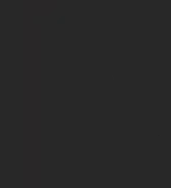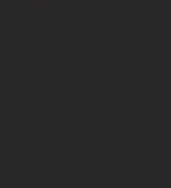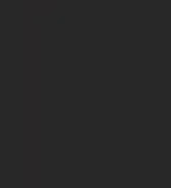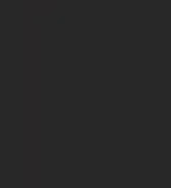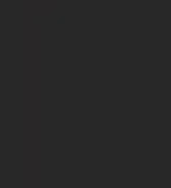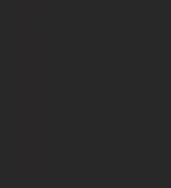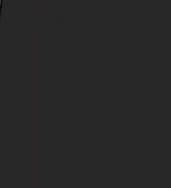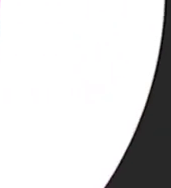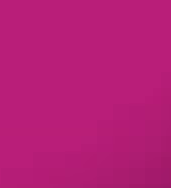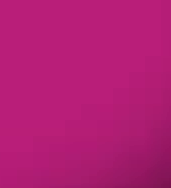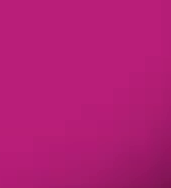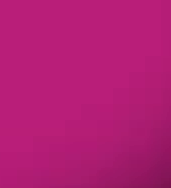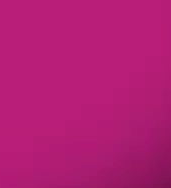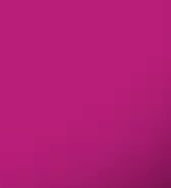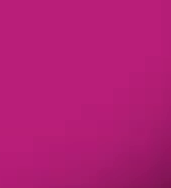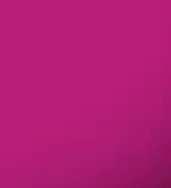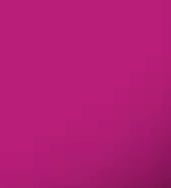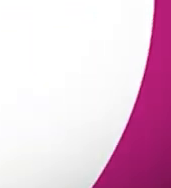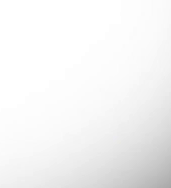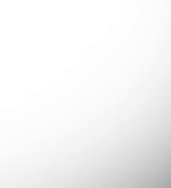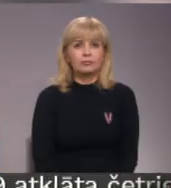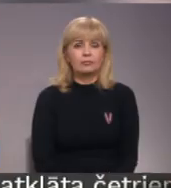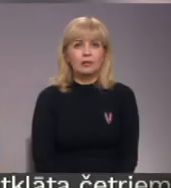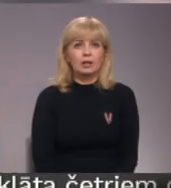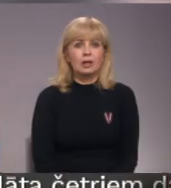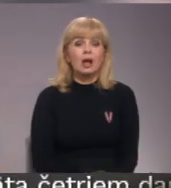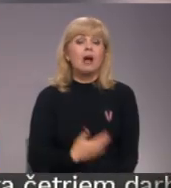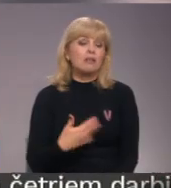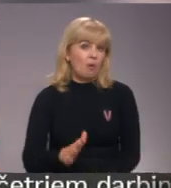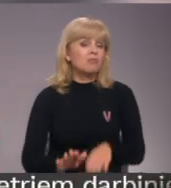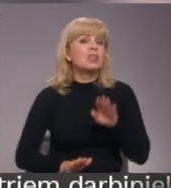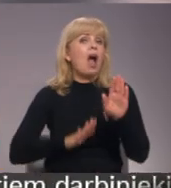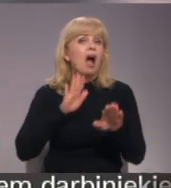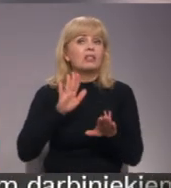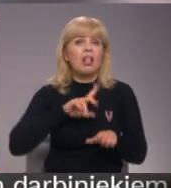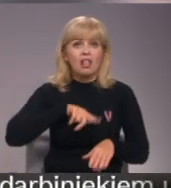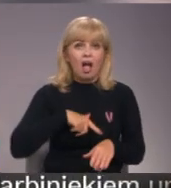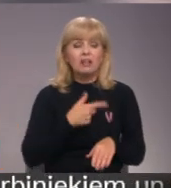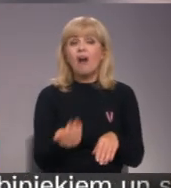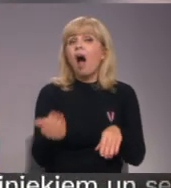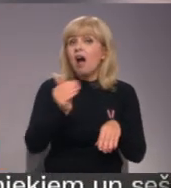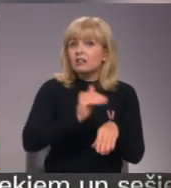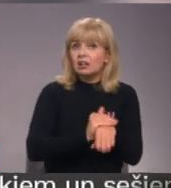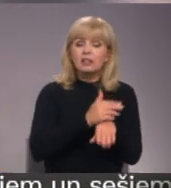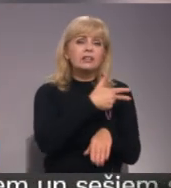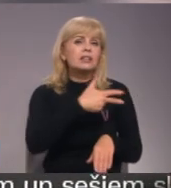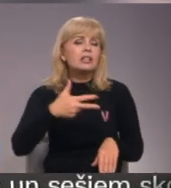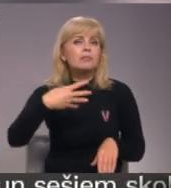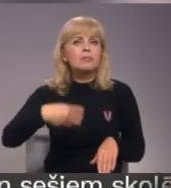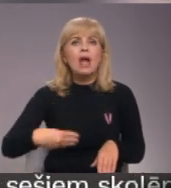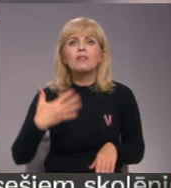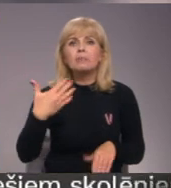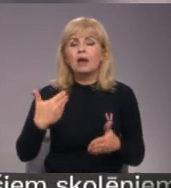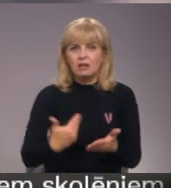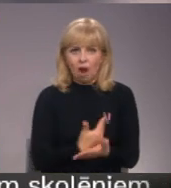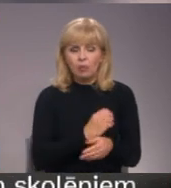Re, viss ēters ir te! Tikmēr pagājušajā diennaktī Latvijā atklāti 395